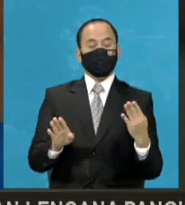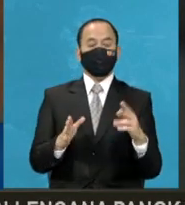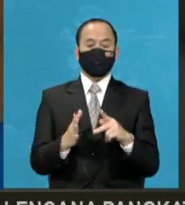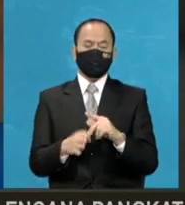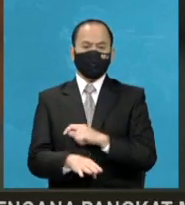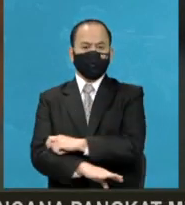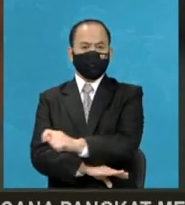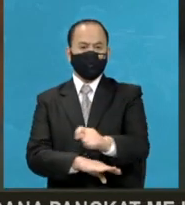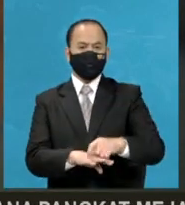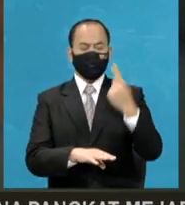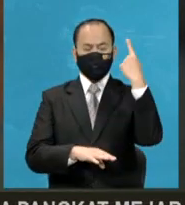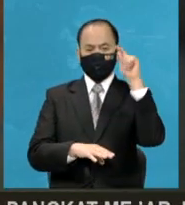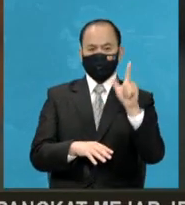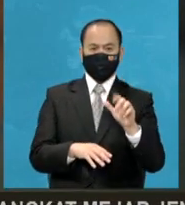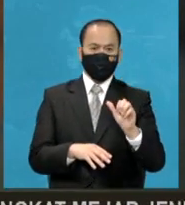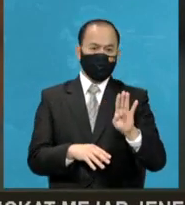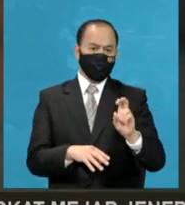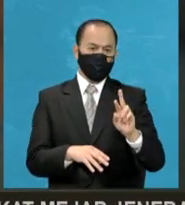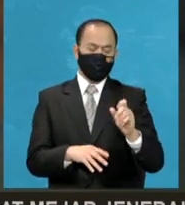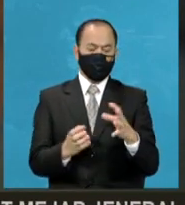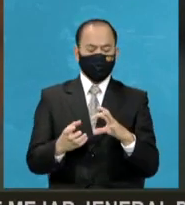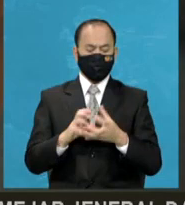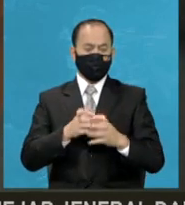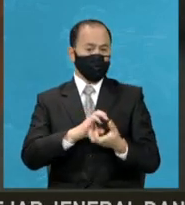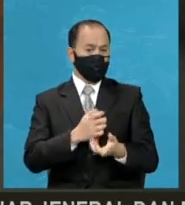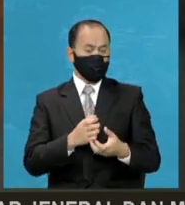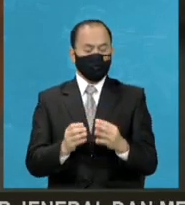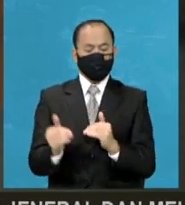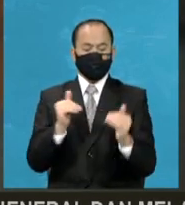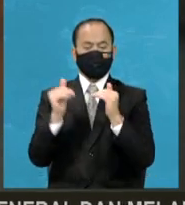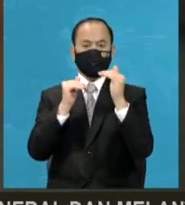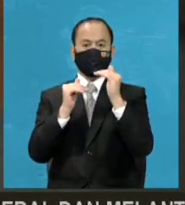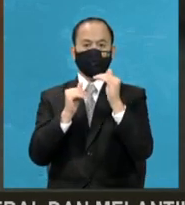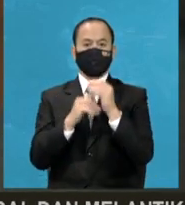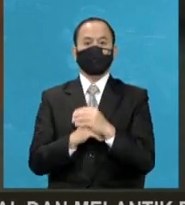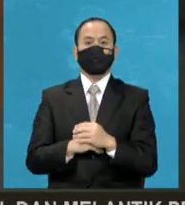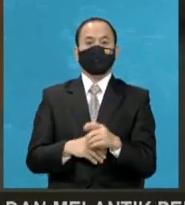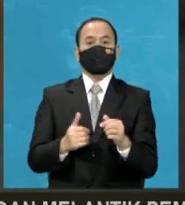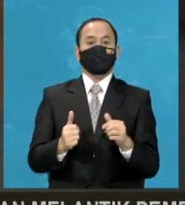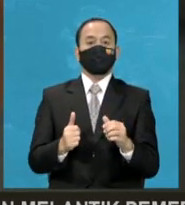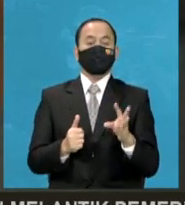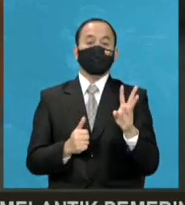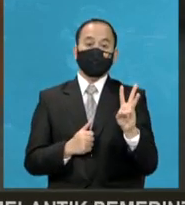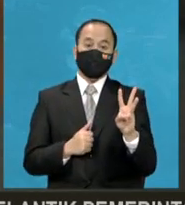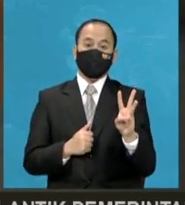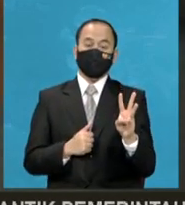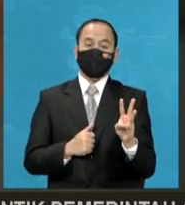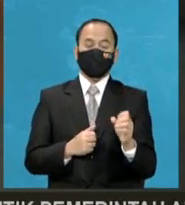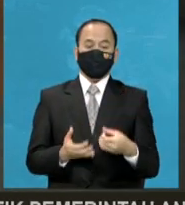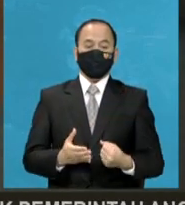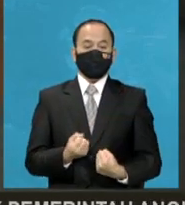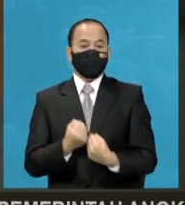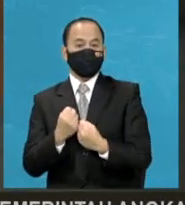bagi tujuan Pelabuhan pembangunan bercampur yakni Max di blog Man dan keenam from strategi terus